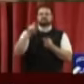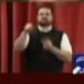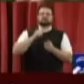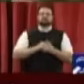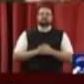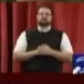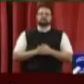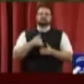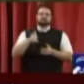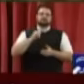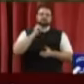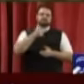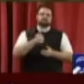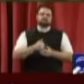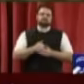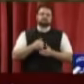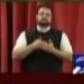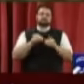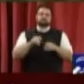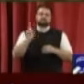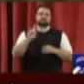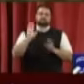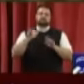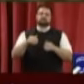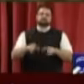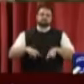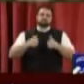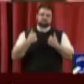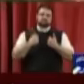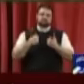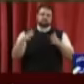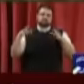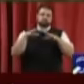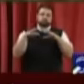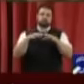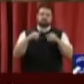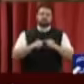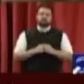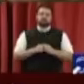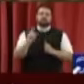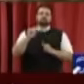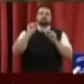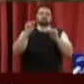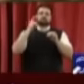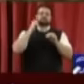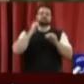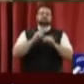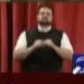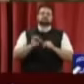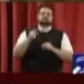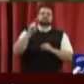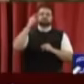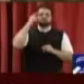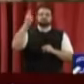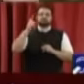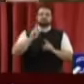ajuți azi, mâini, în sensul ăsta când te lați treci. Am înțeles. Da? El nu a învățat experiența, tu știi, dacă tot știi, mai are nevoie